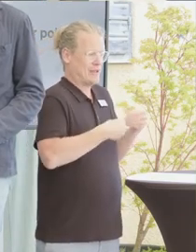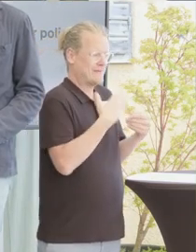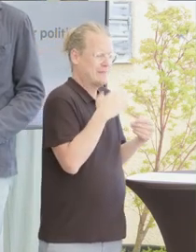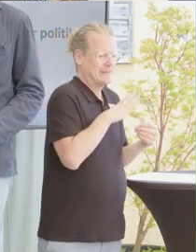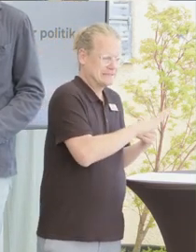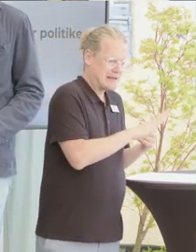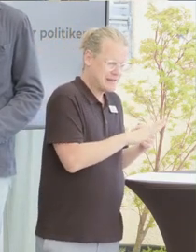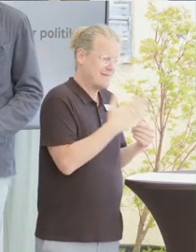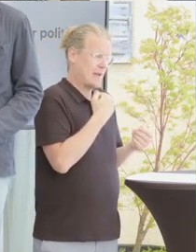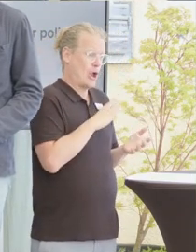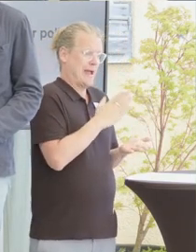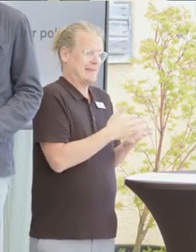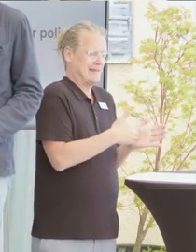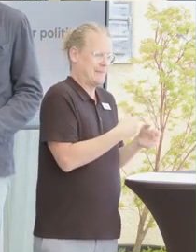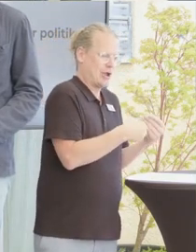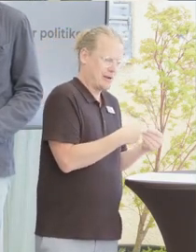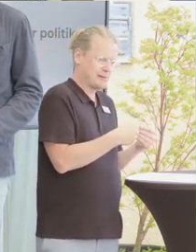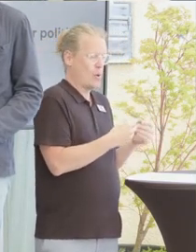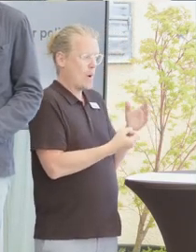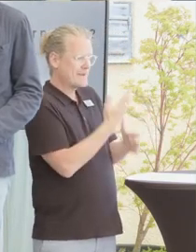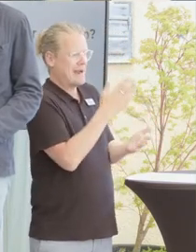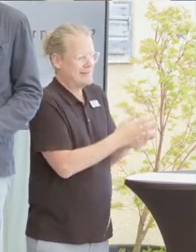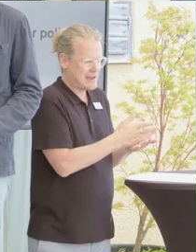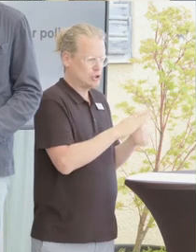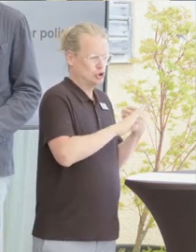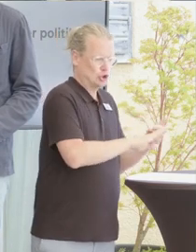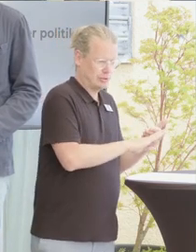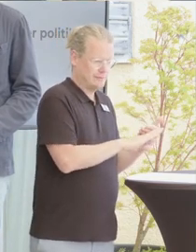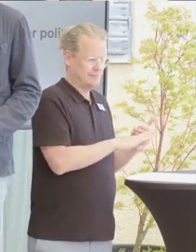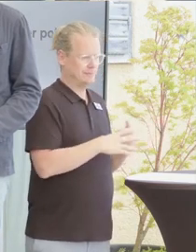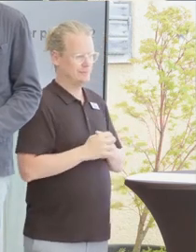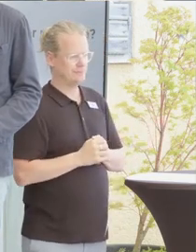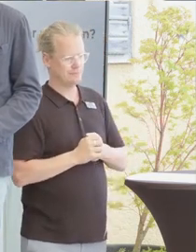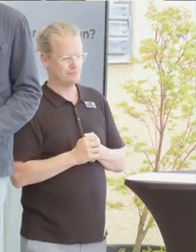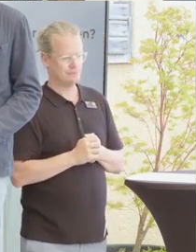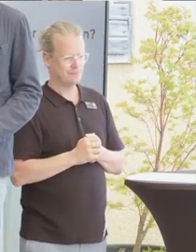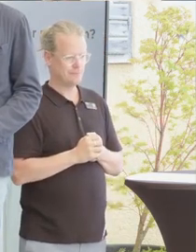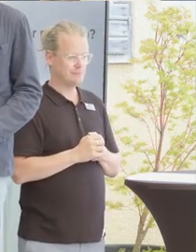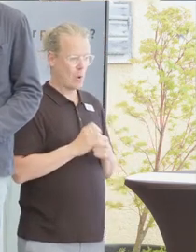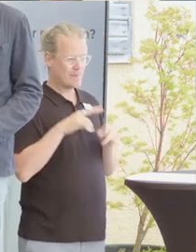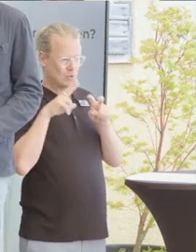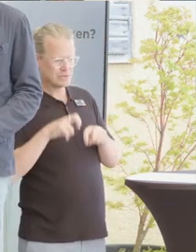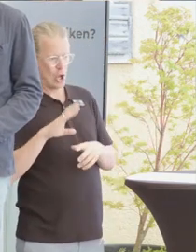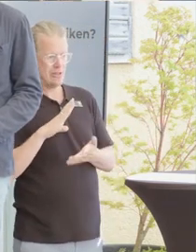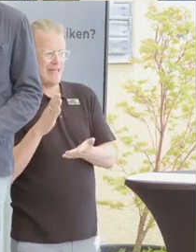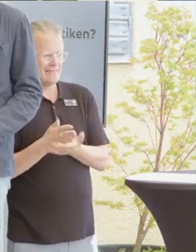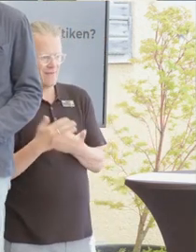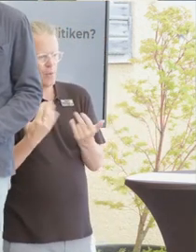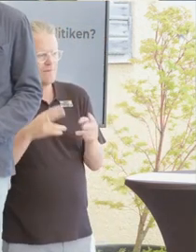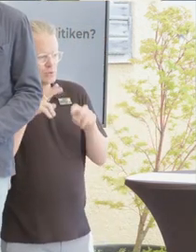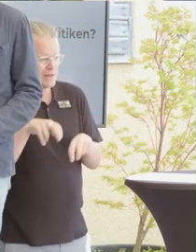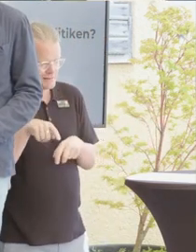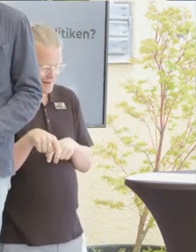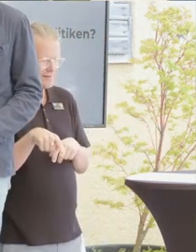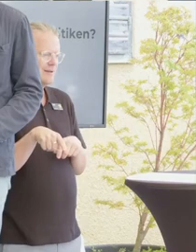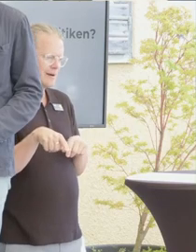verk, så får man också använda sig av det verket i text- och datautvinning. Men det som blir en utmaning här för Fredrik